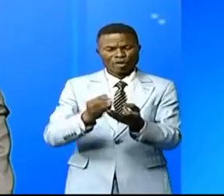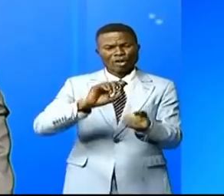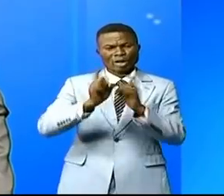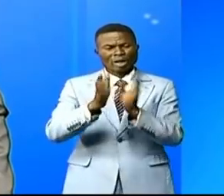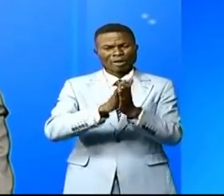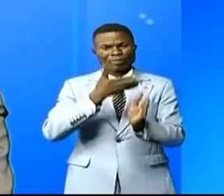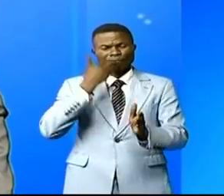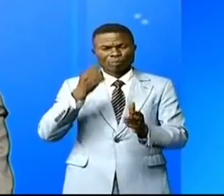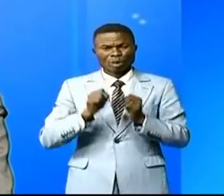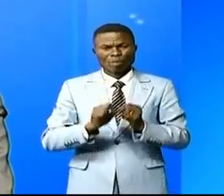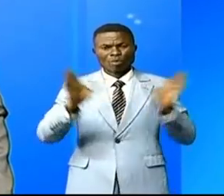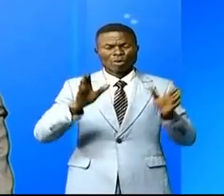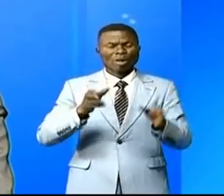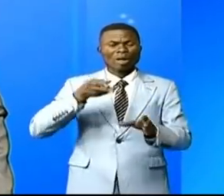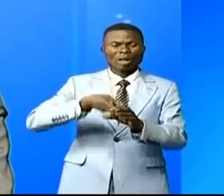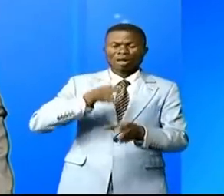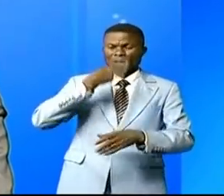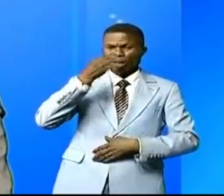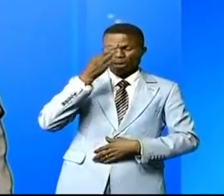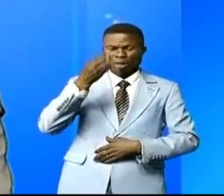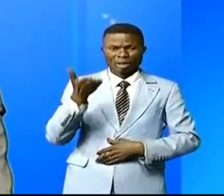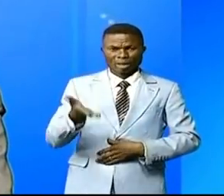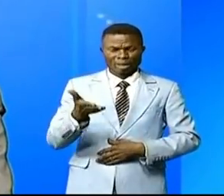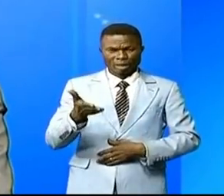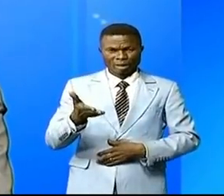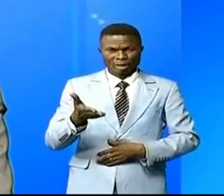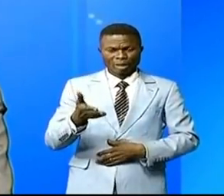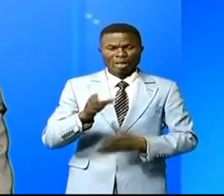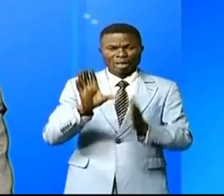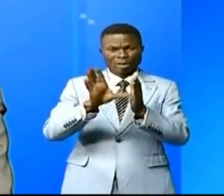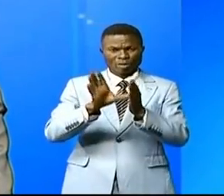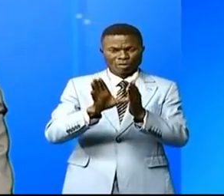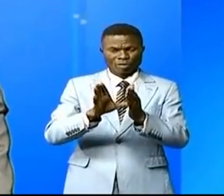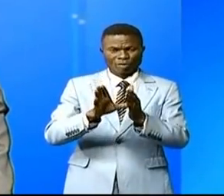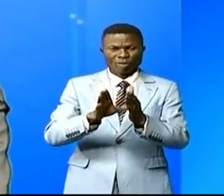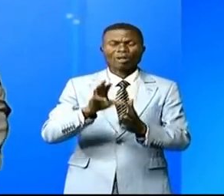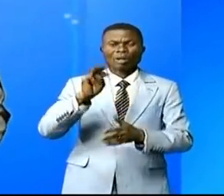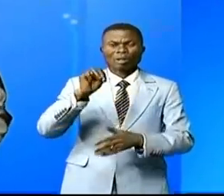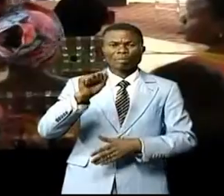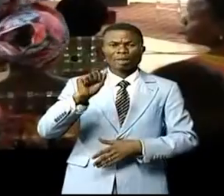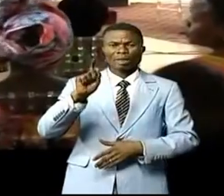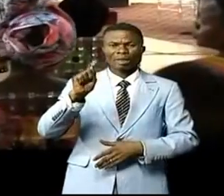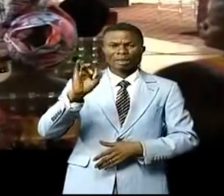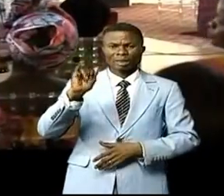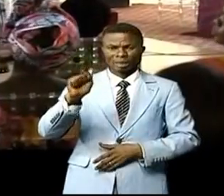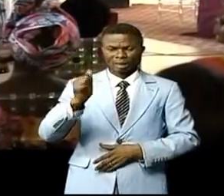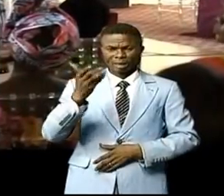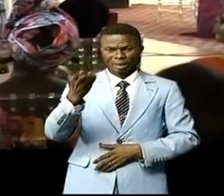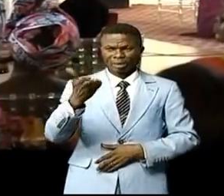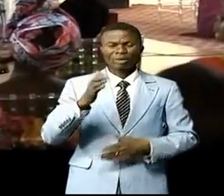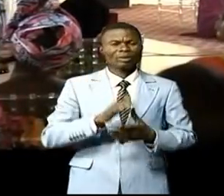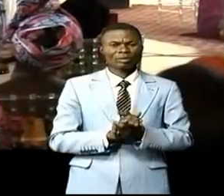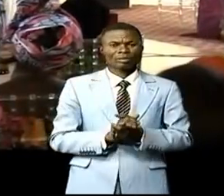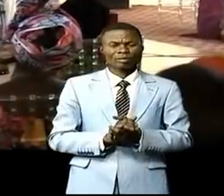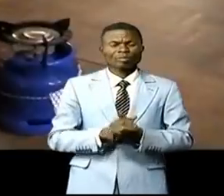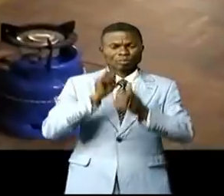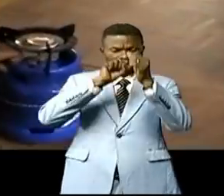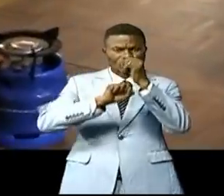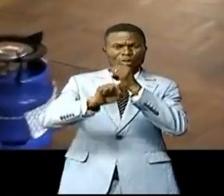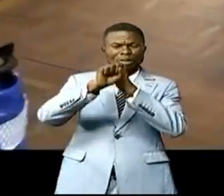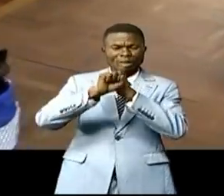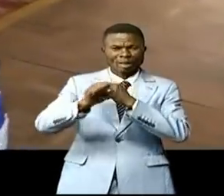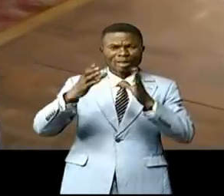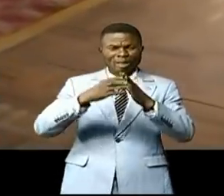le gaz de pétrole liquéfié. Un reportage de Mamita Mbangula. Cette sensibilisation